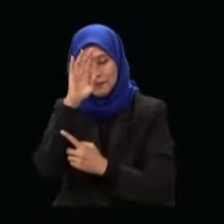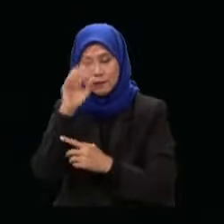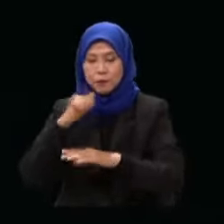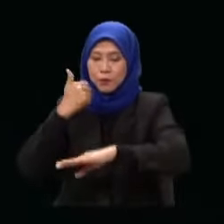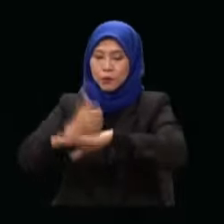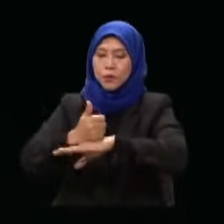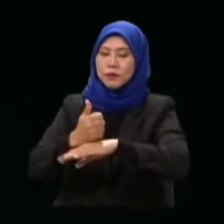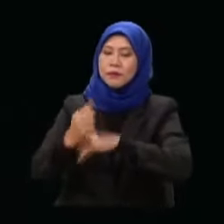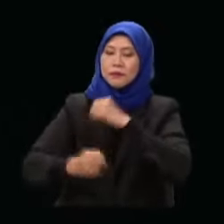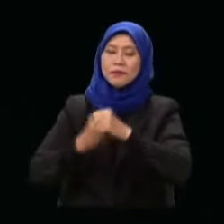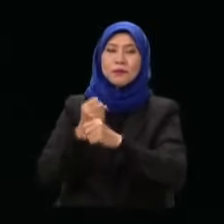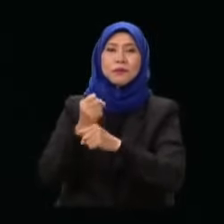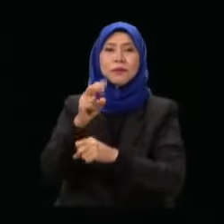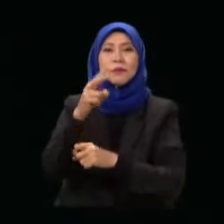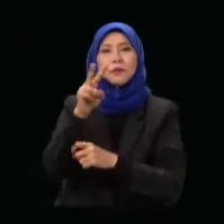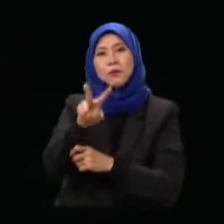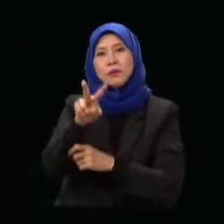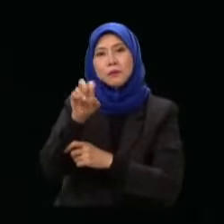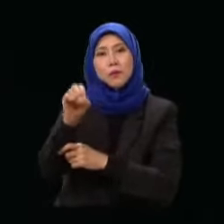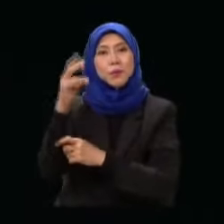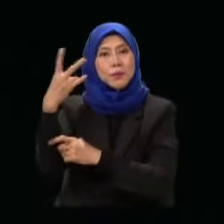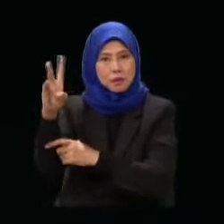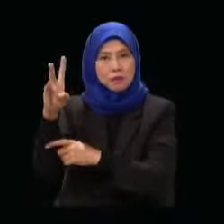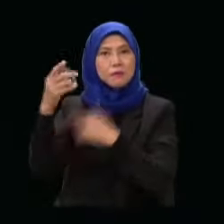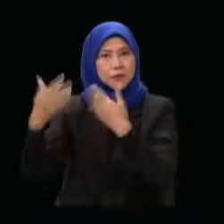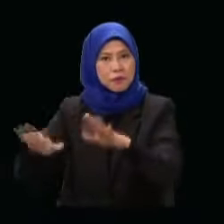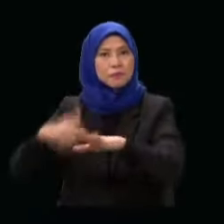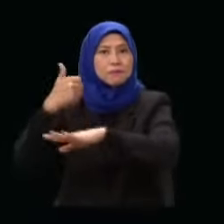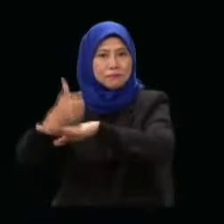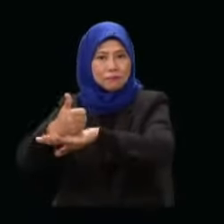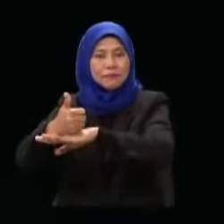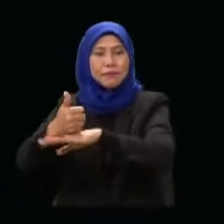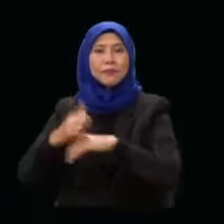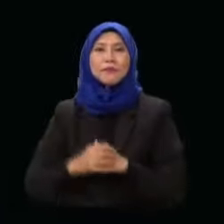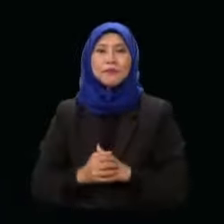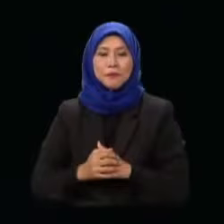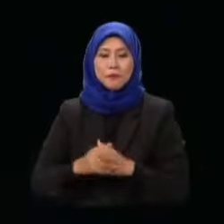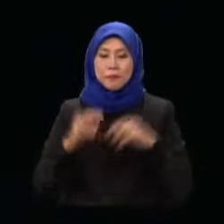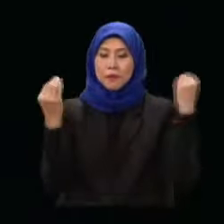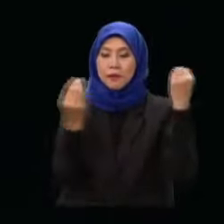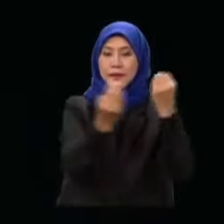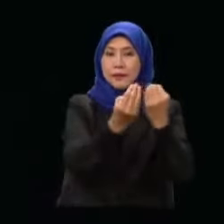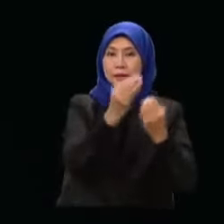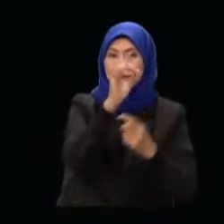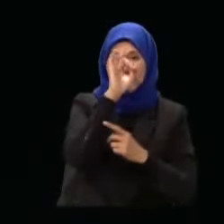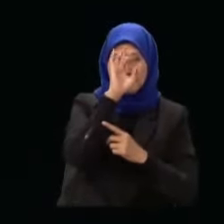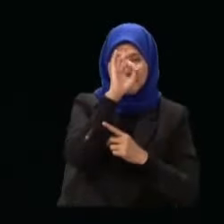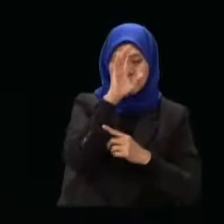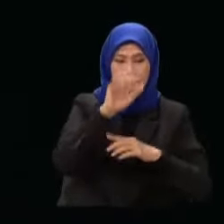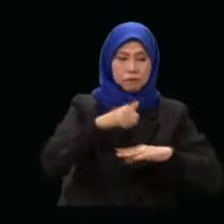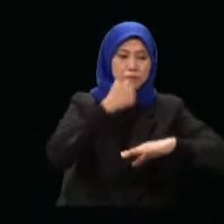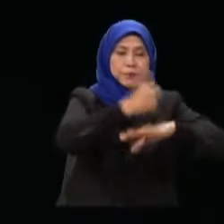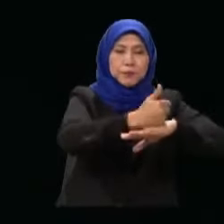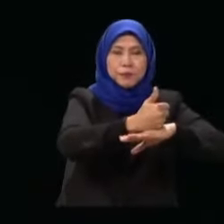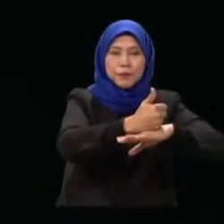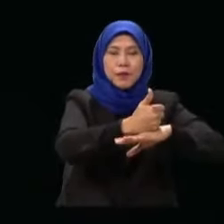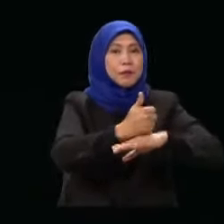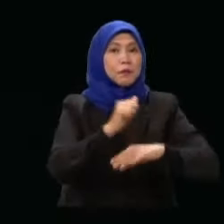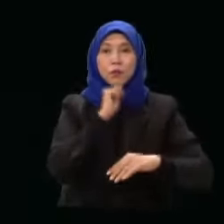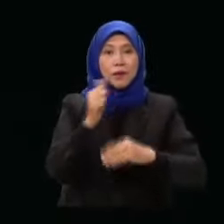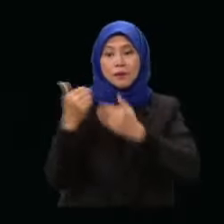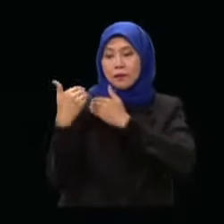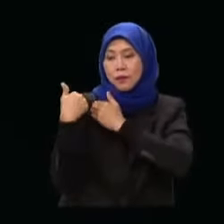2017 oke eh dia bukan Nabila kita membicarakan soal pembangunan masyarakat India dia bukan jadi tanggungjawab Kementerian